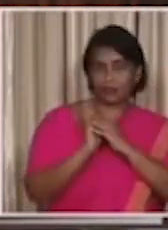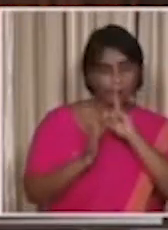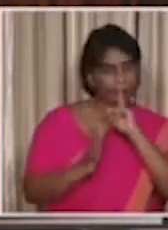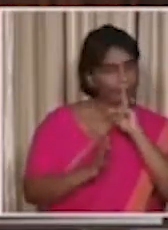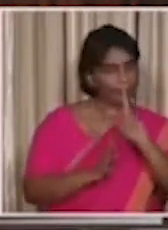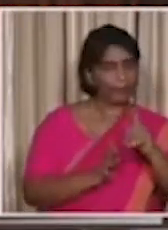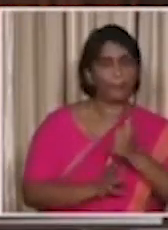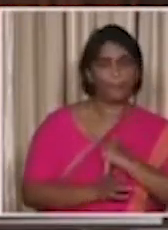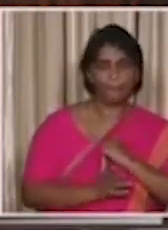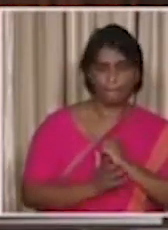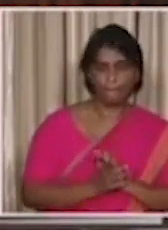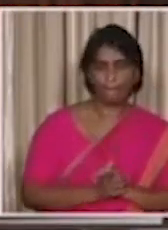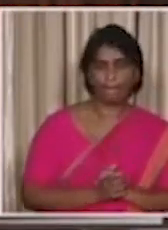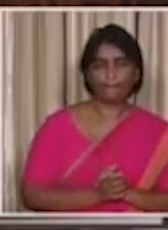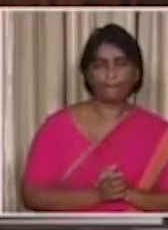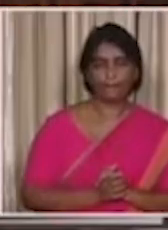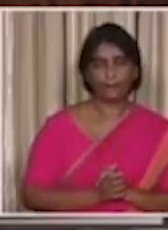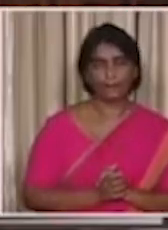කරන්නට කැමතියි.